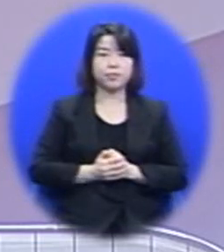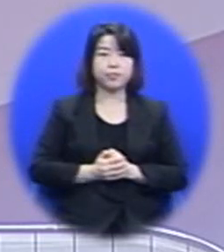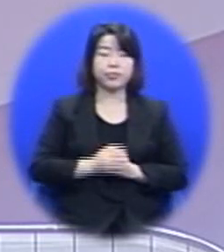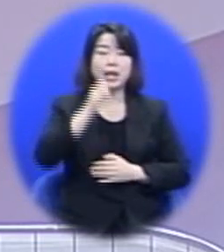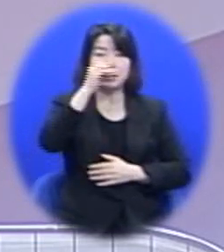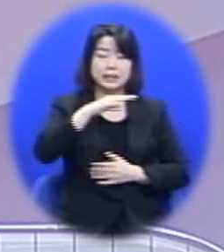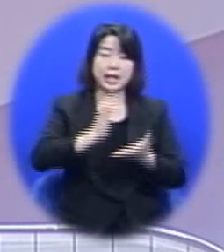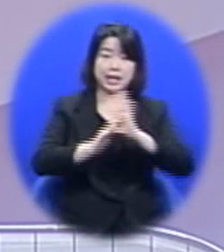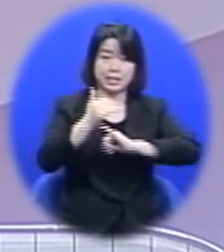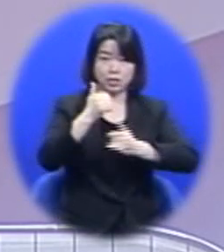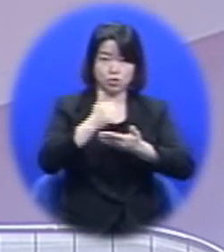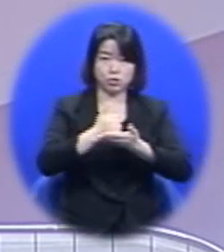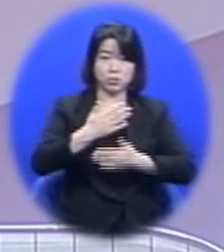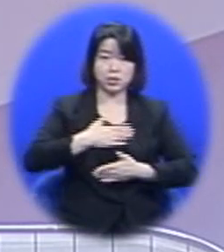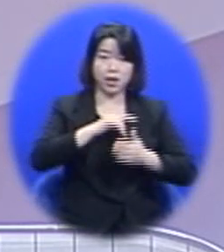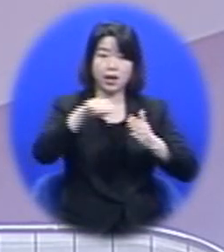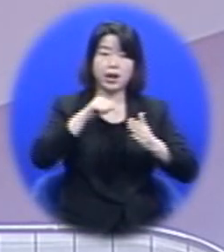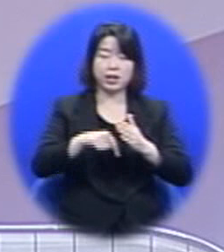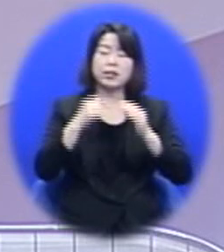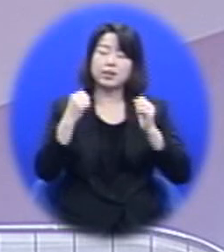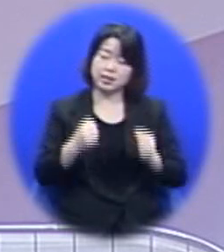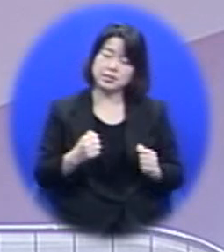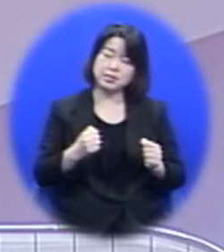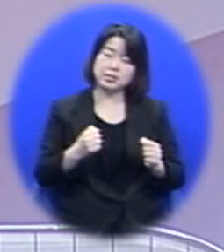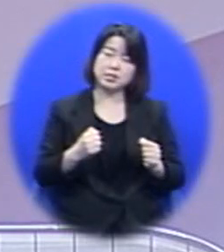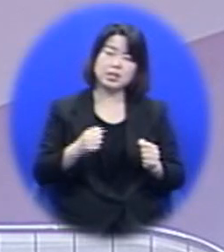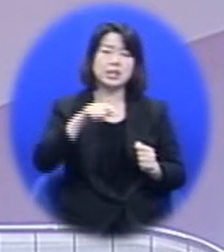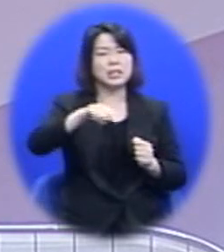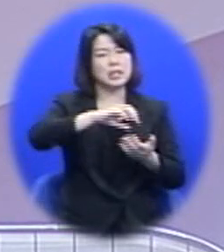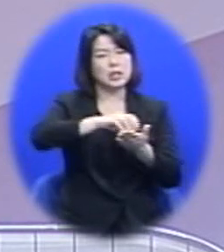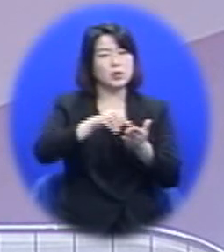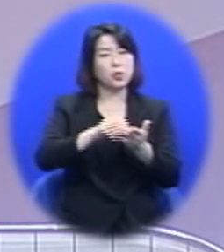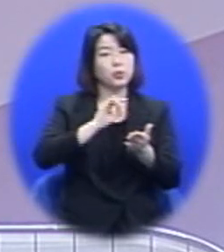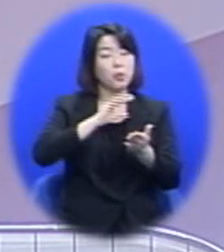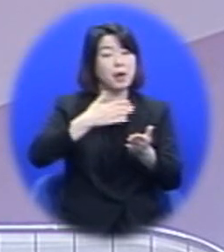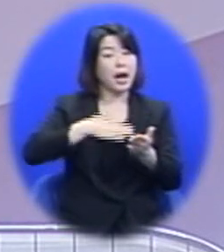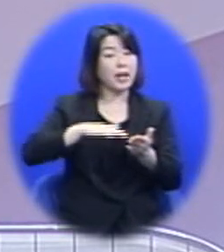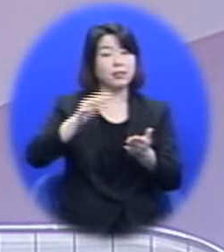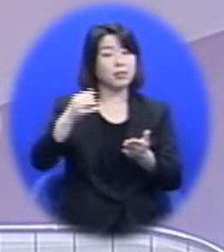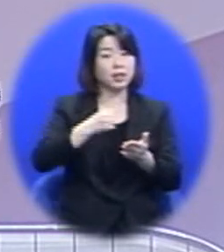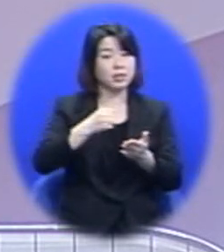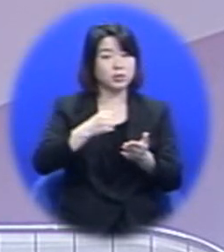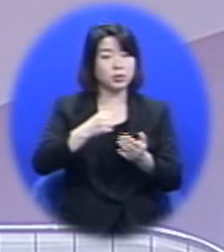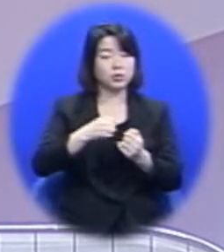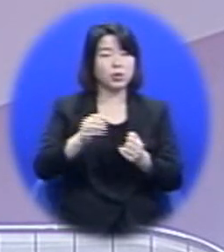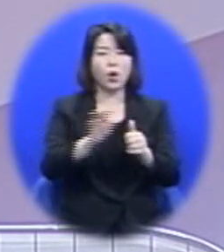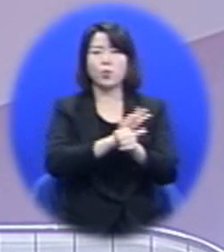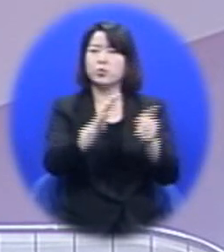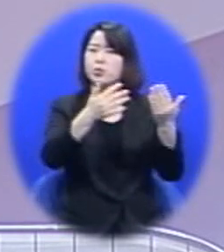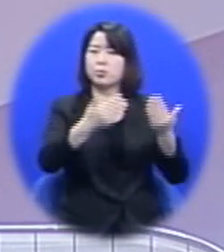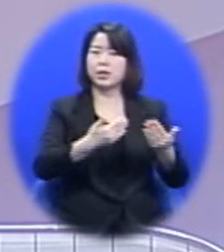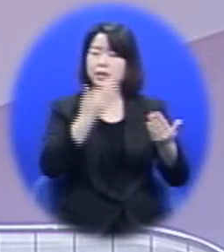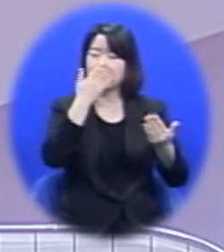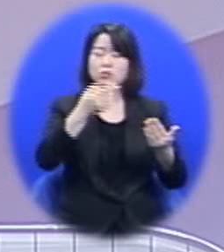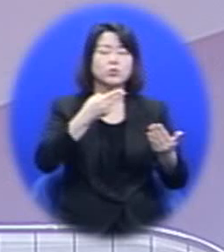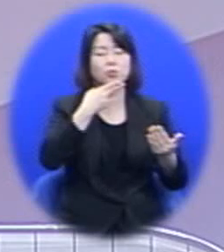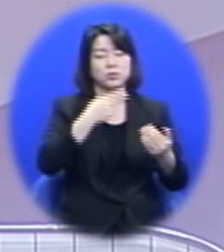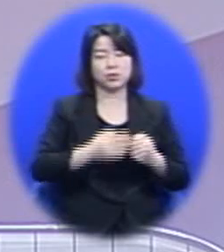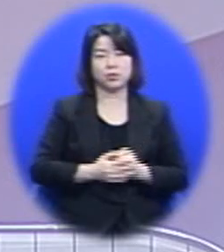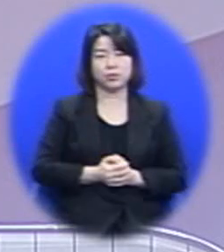그저 예수님이 내 안에 계시지 이 정도만 아는 것 가지고는 위로받았다고 할 수가